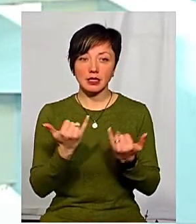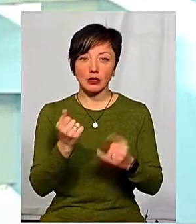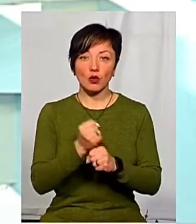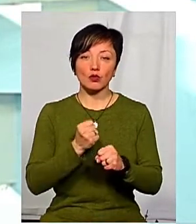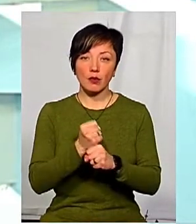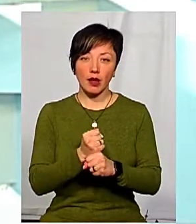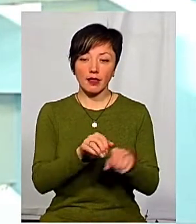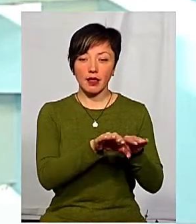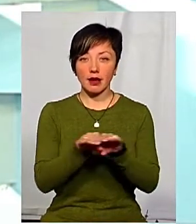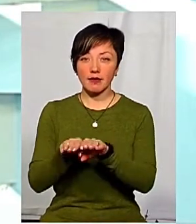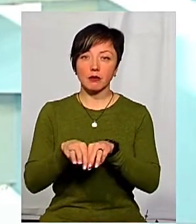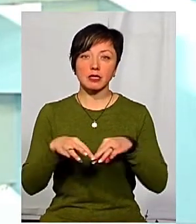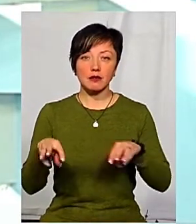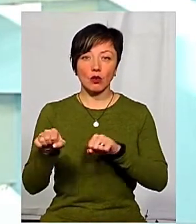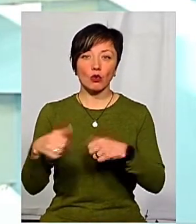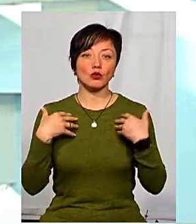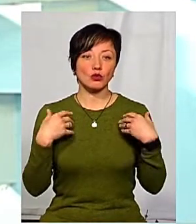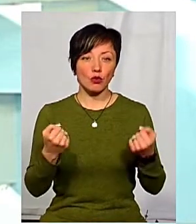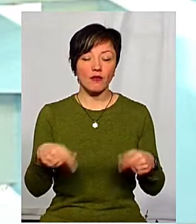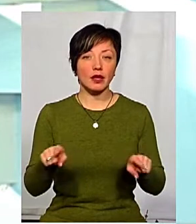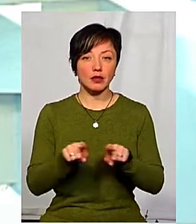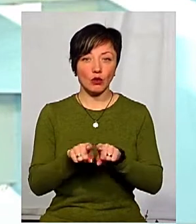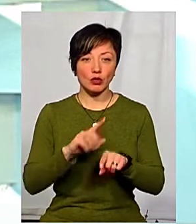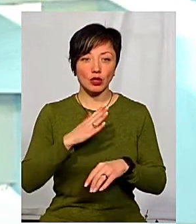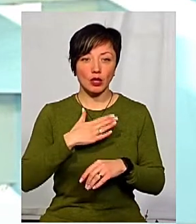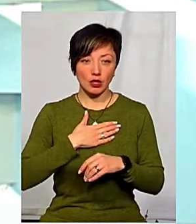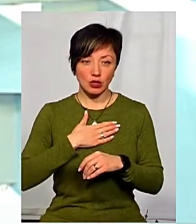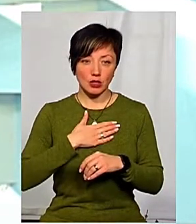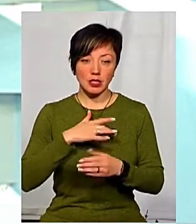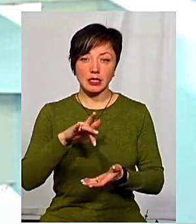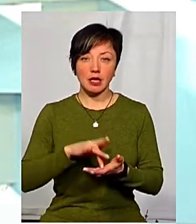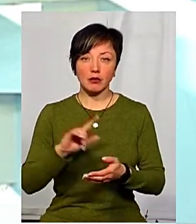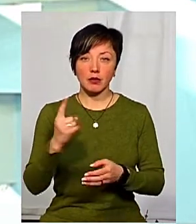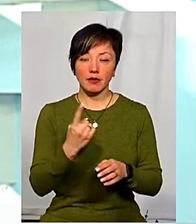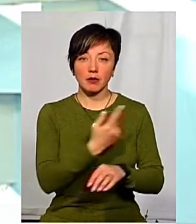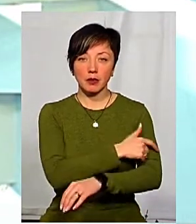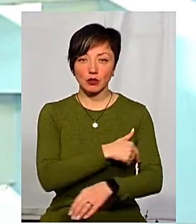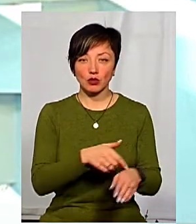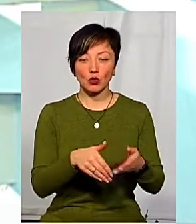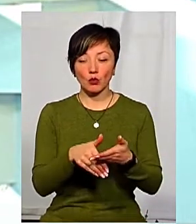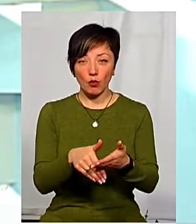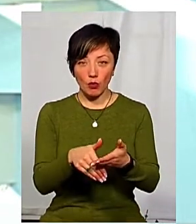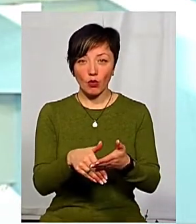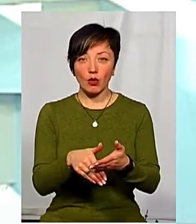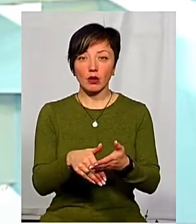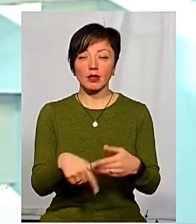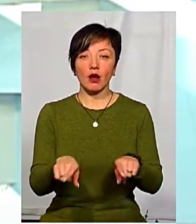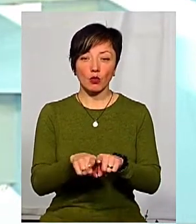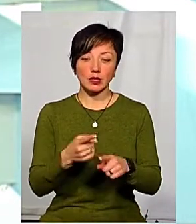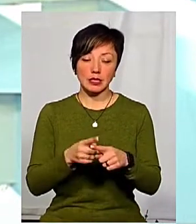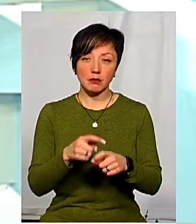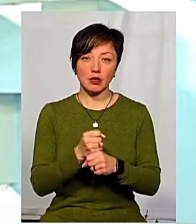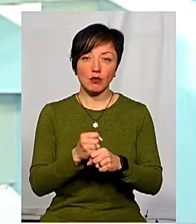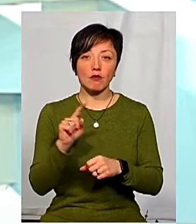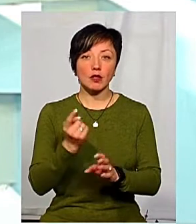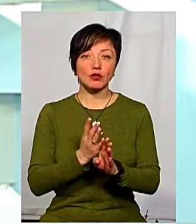зараз розробляються і на рівні Міністерства охорони здоров'я, і також наші центри первинної медико-санітарної допомоги також над цим